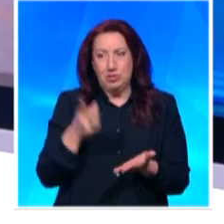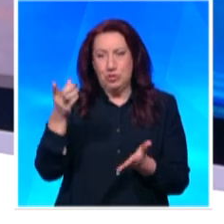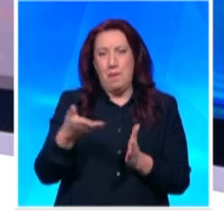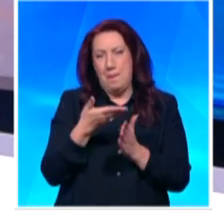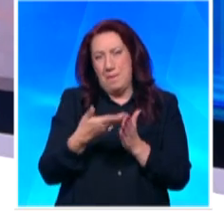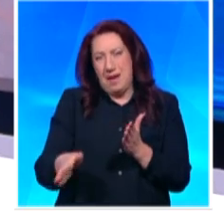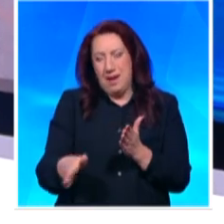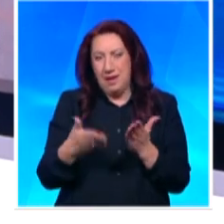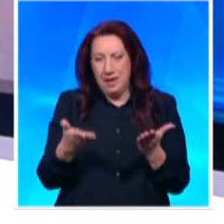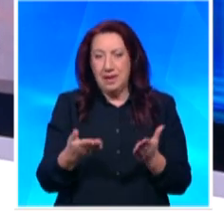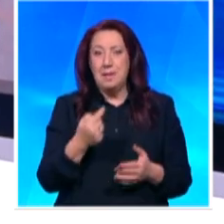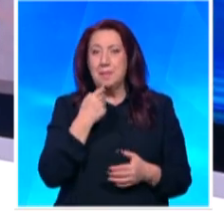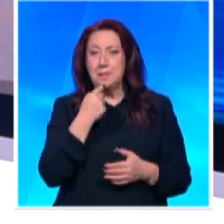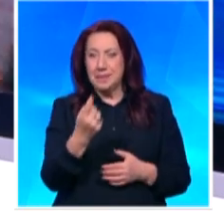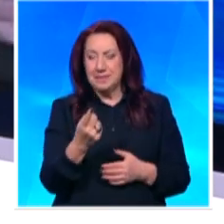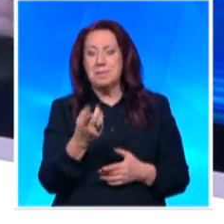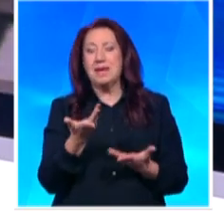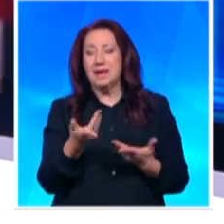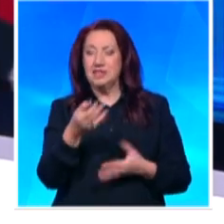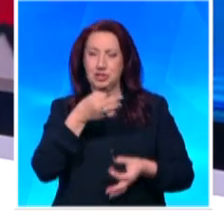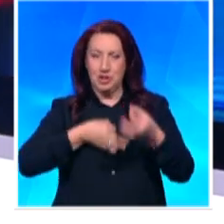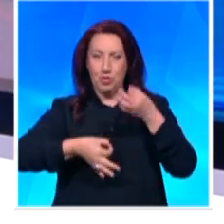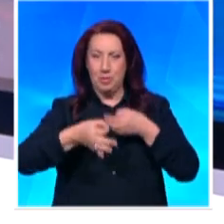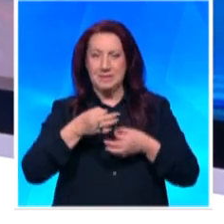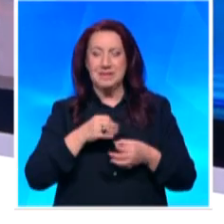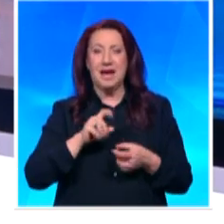Въпрос към Камна Рачева. Добър вечер.